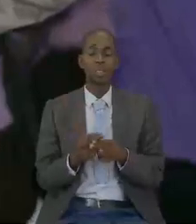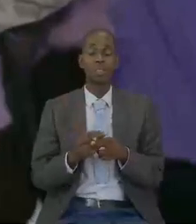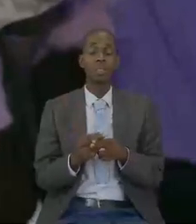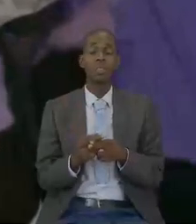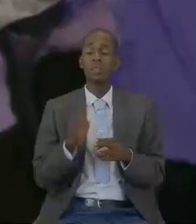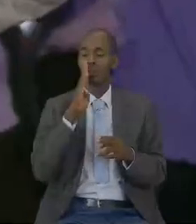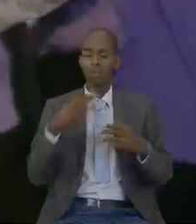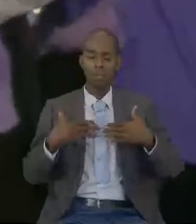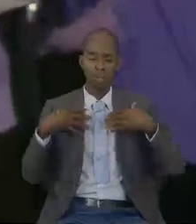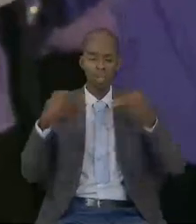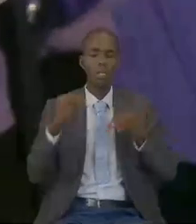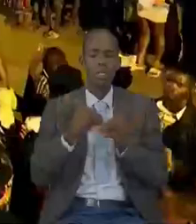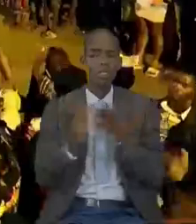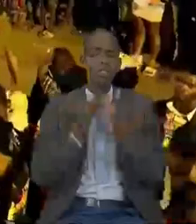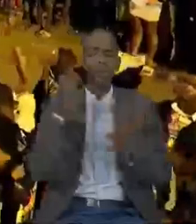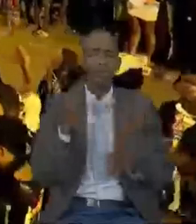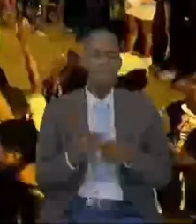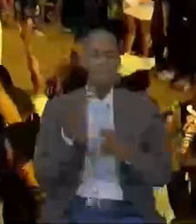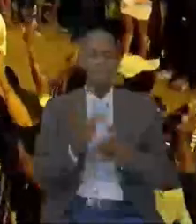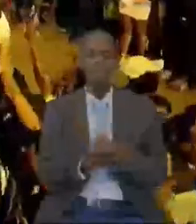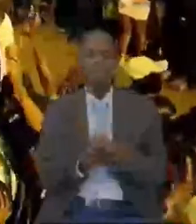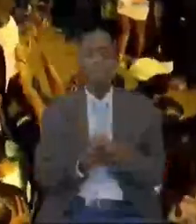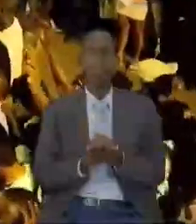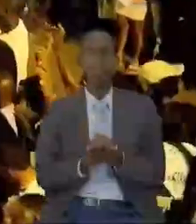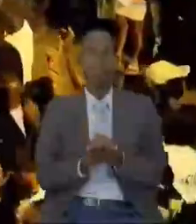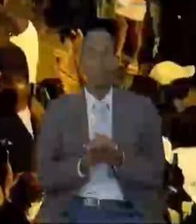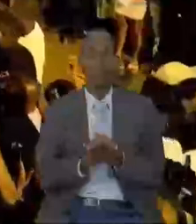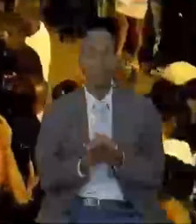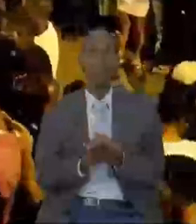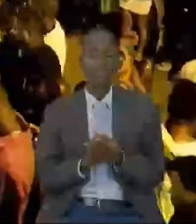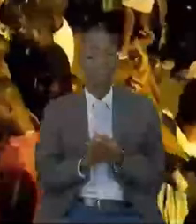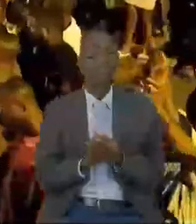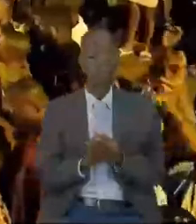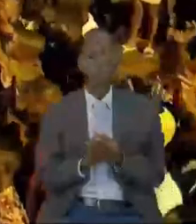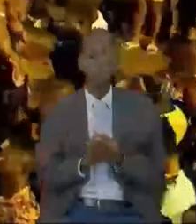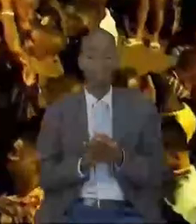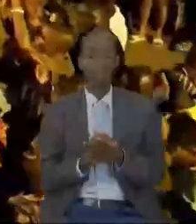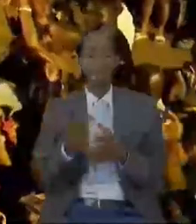maintenant. Soyez guéris au nom de Jésus.